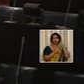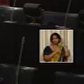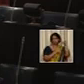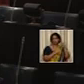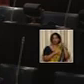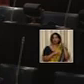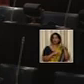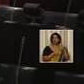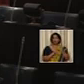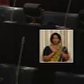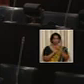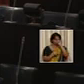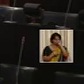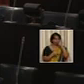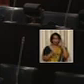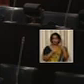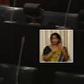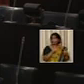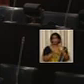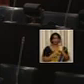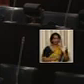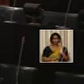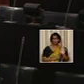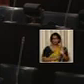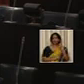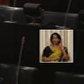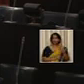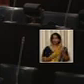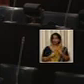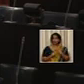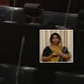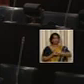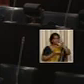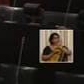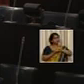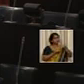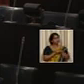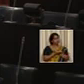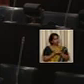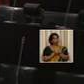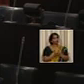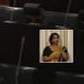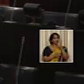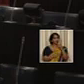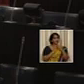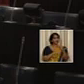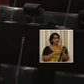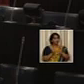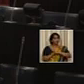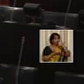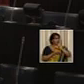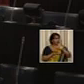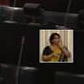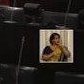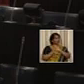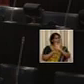हब मेक क्वेट राज्येट वितरा अदाल कारण वक्ने वे मेक अपेम विदेशगतवेन सियलुम डोमेस्टिक गृह सेवे संधायन